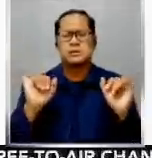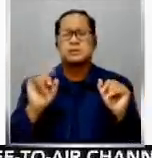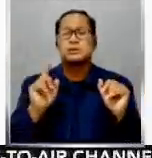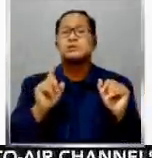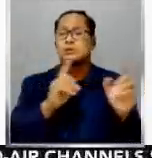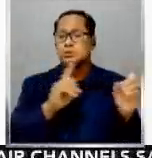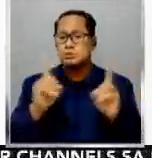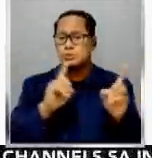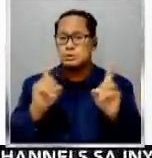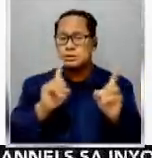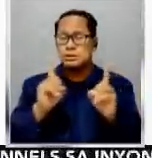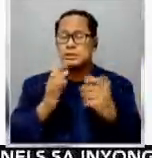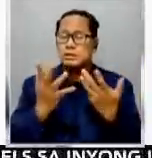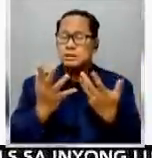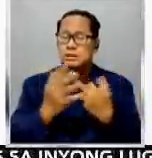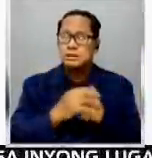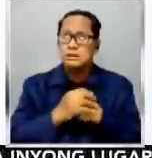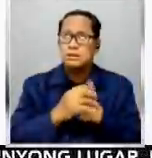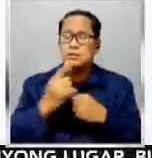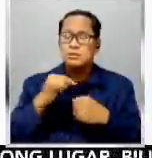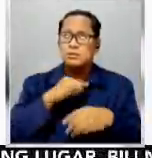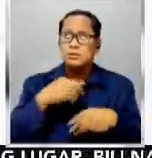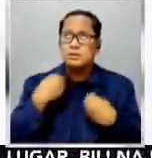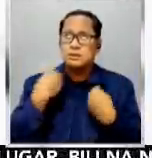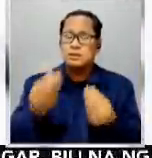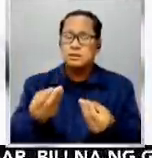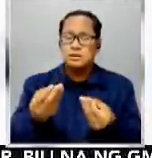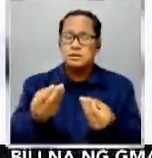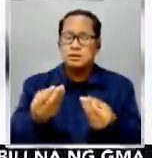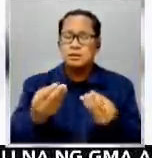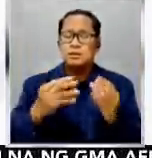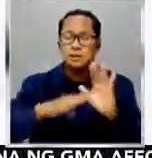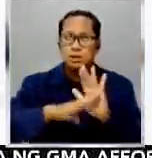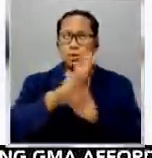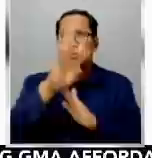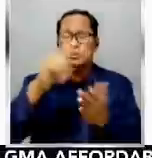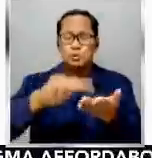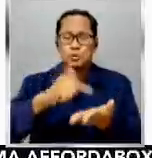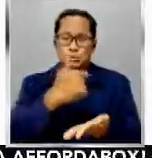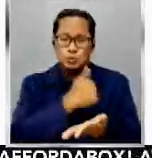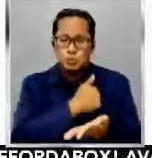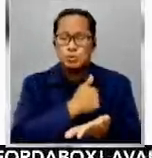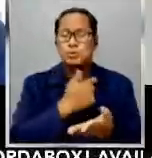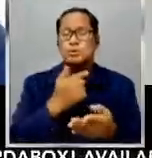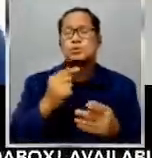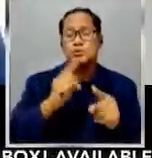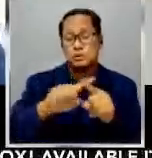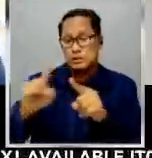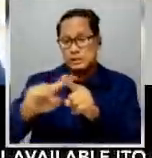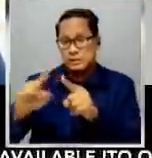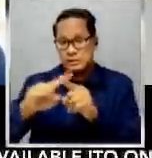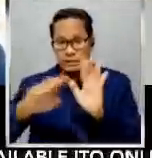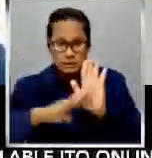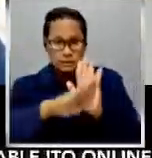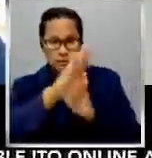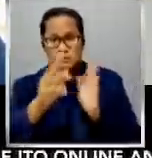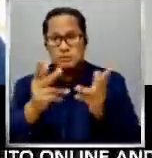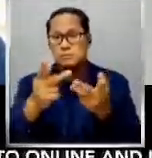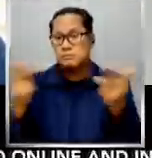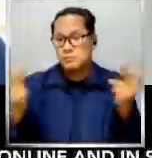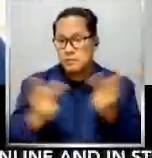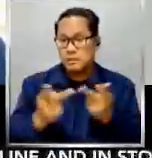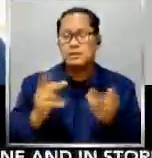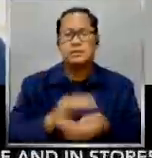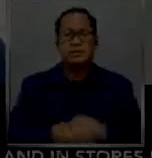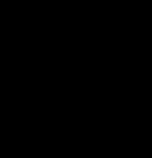giving increasing number of vaccines to the spike-affected areas. Joseph Morong, nakatutok